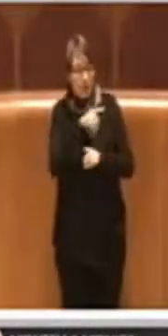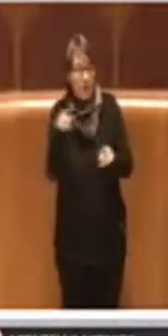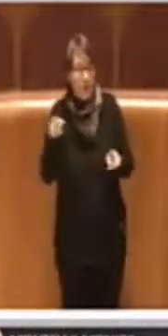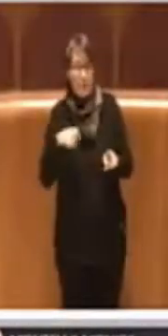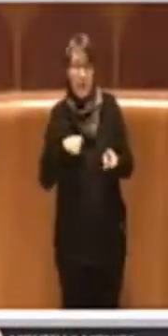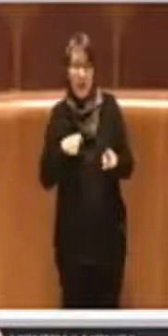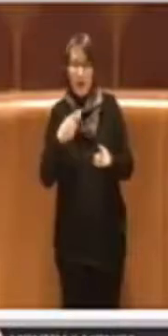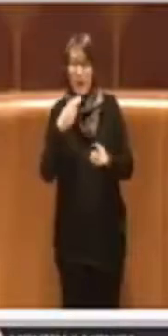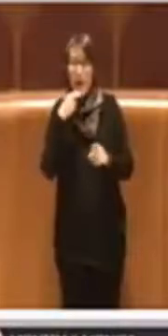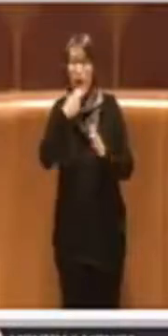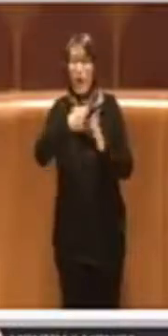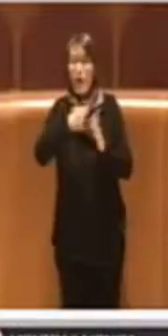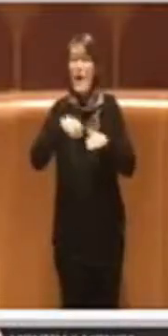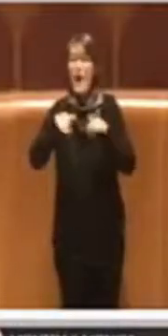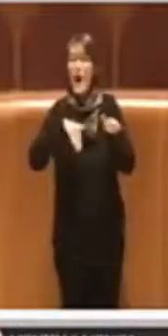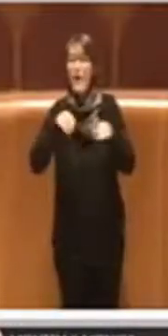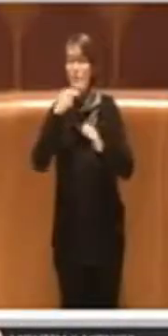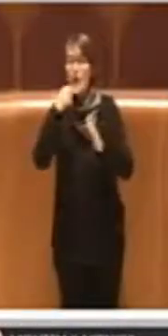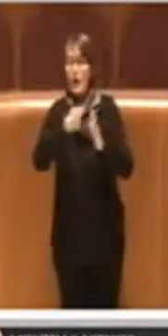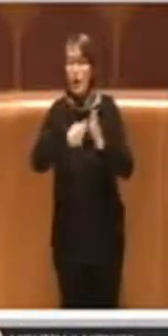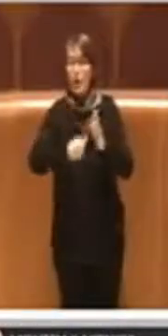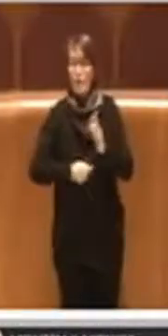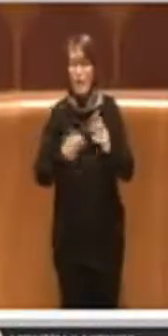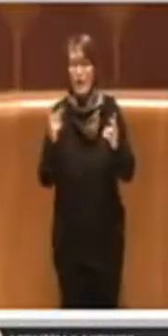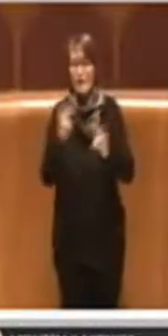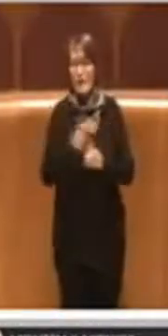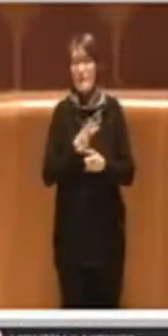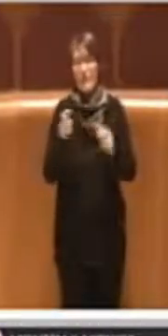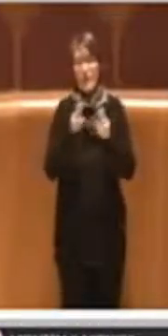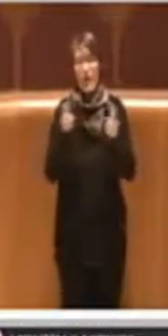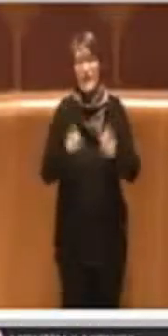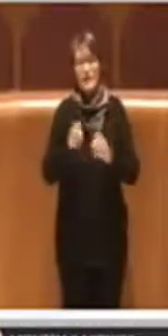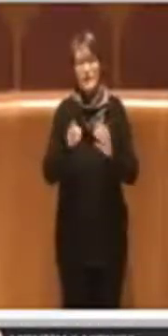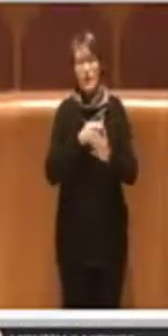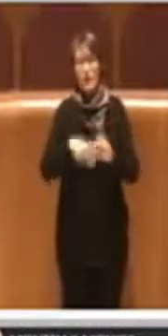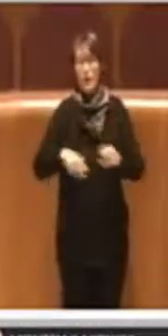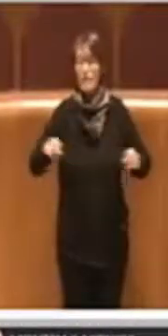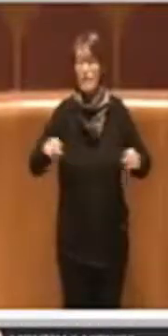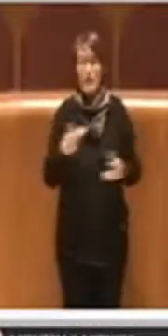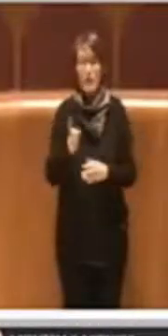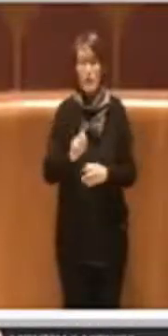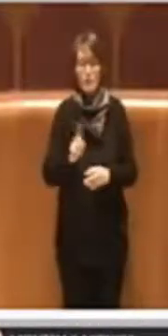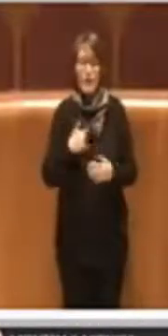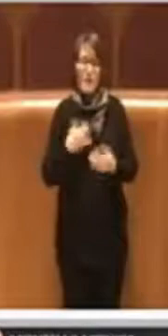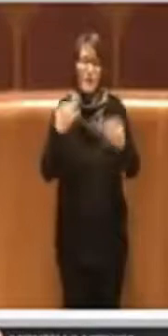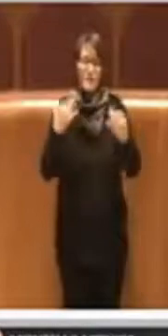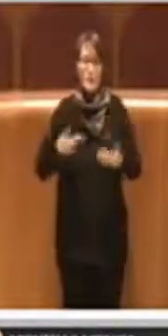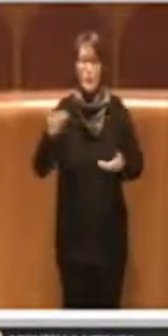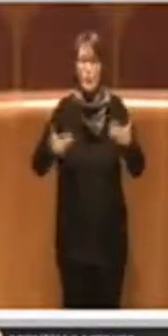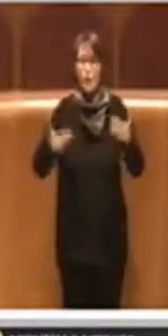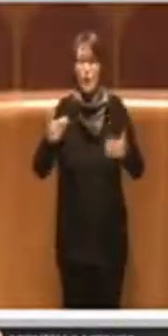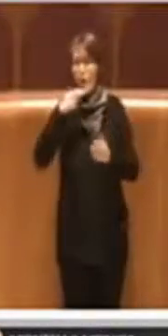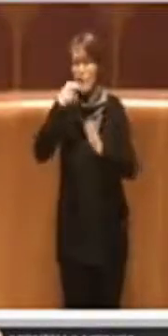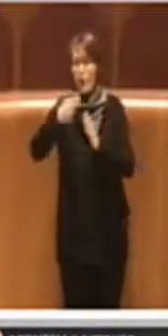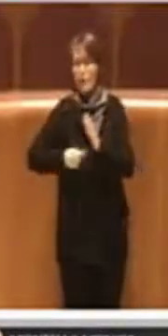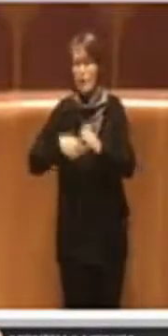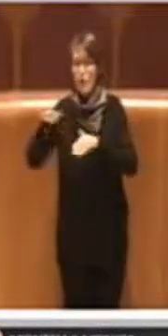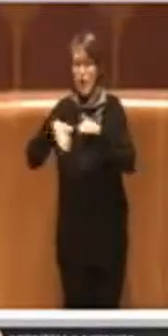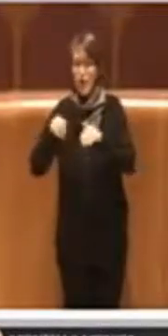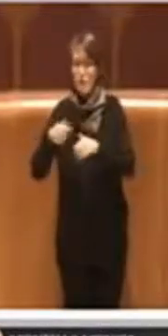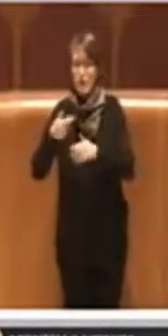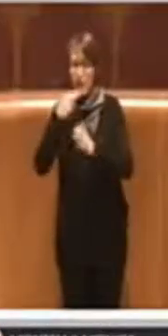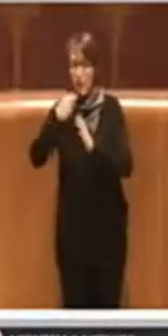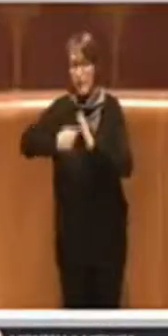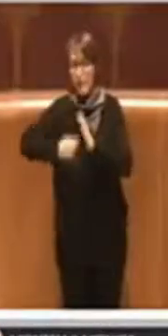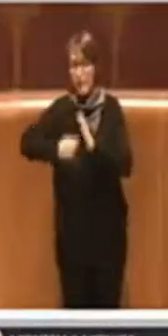è diciamo, un meccanismo velocissimo, ma sicuramente è più veloce di un appello nominale. All'inizio eravamo addirittura in quelle